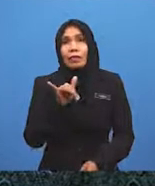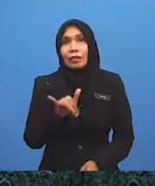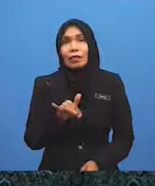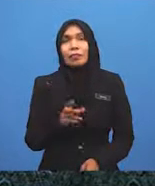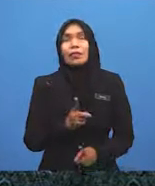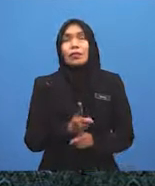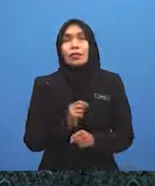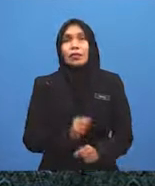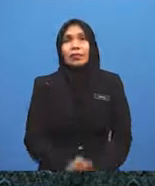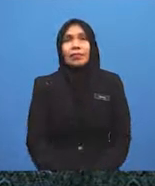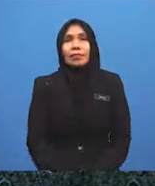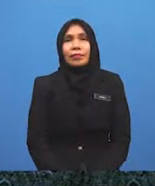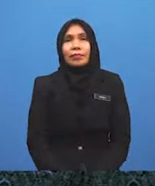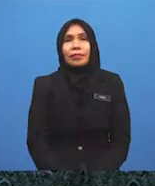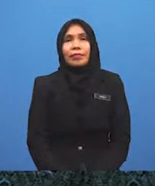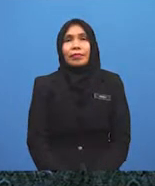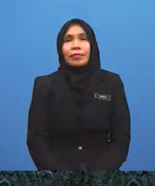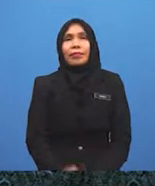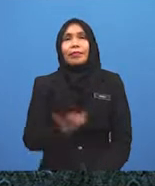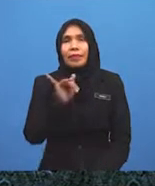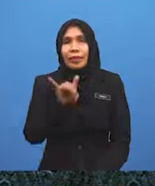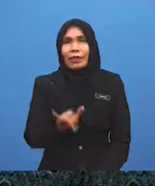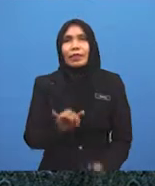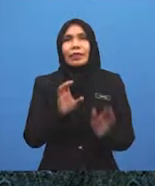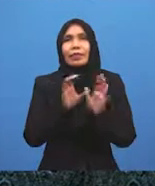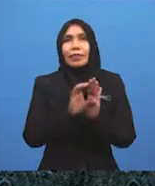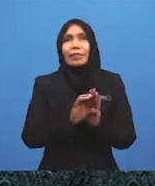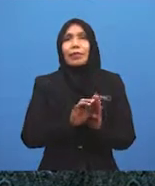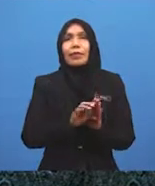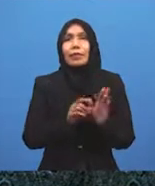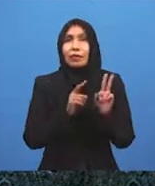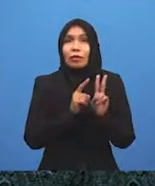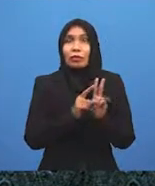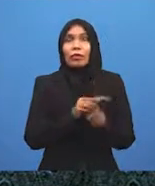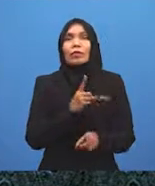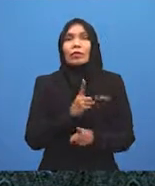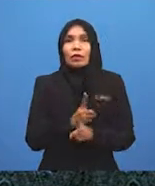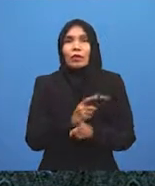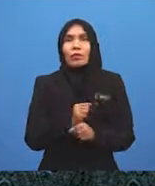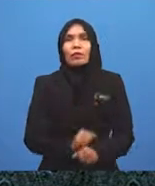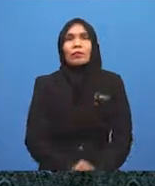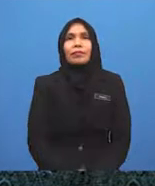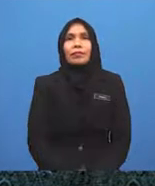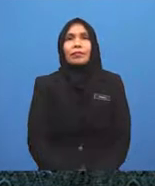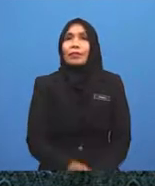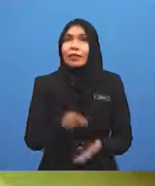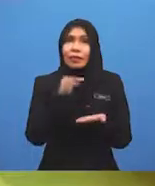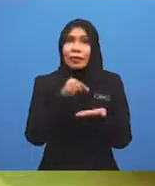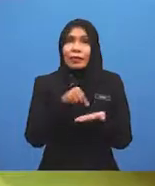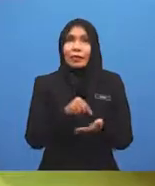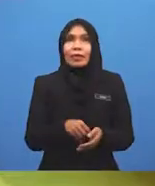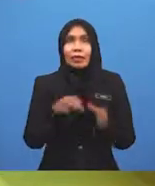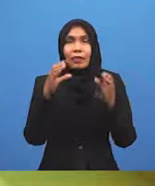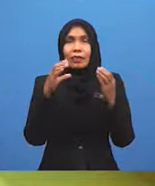Ya, gambar kedua menunjukkan adab bercakap yang betul. Di sini,